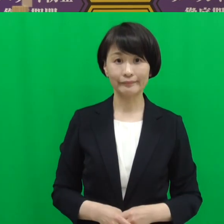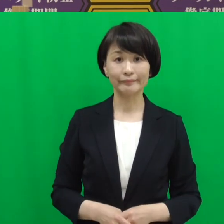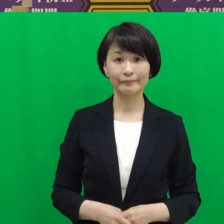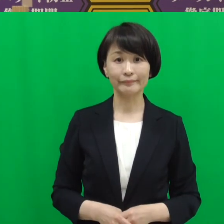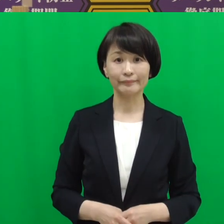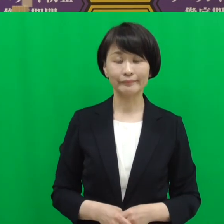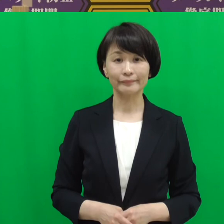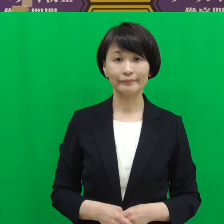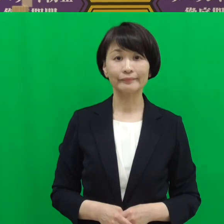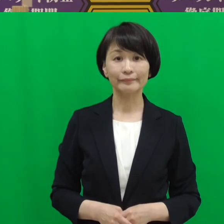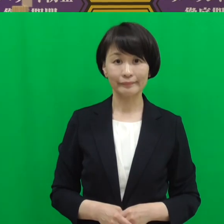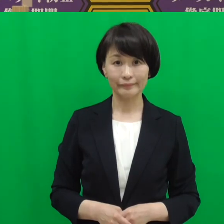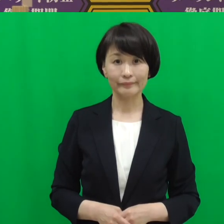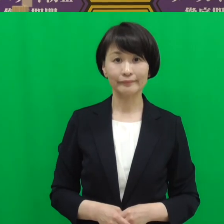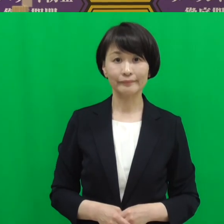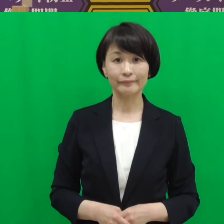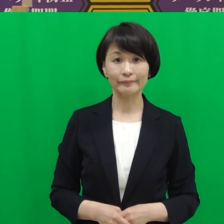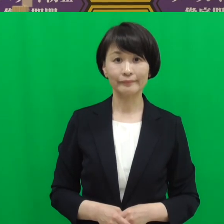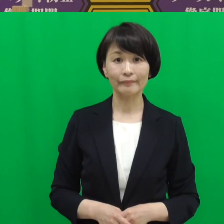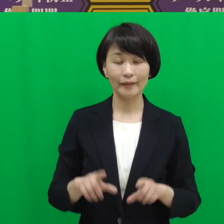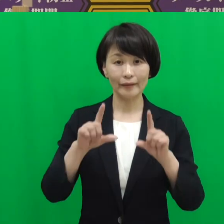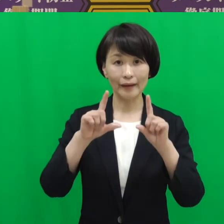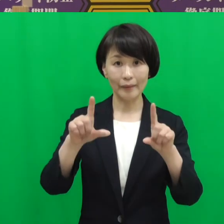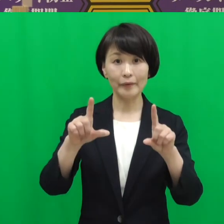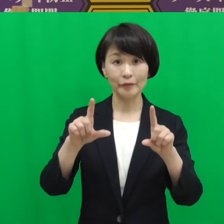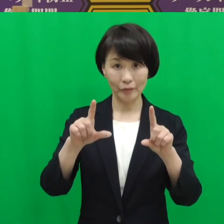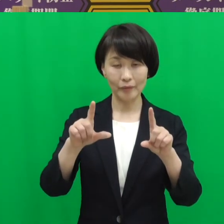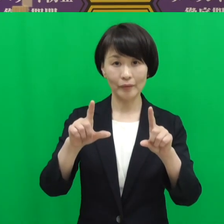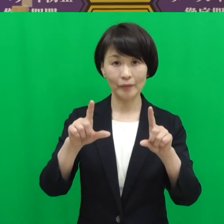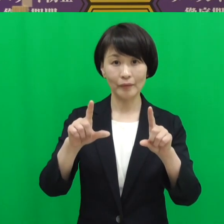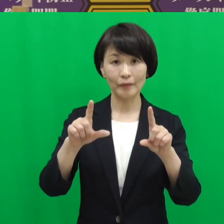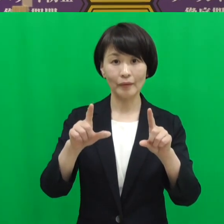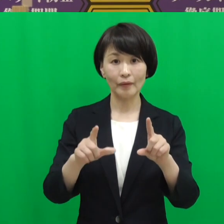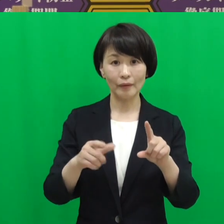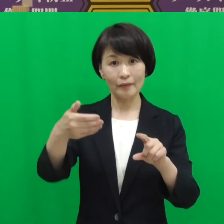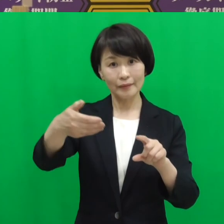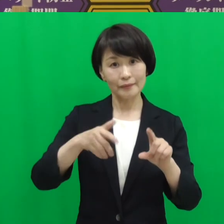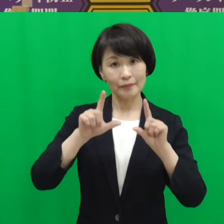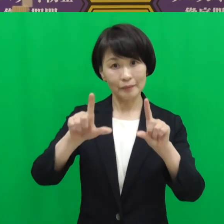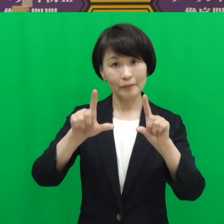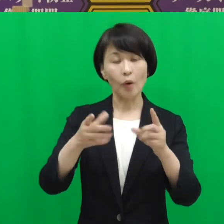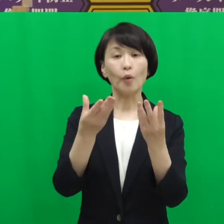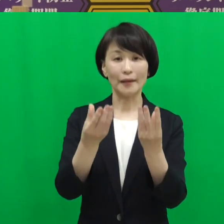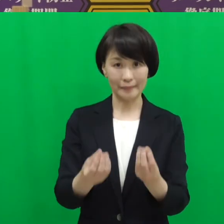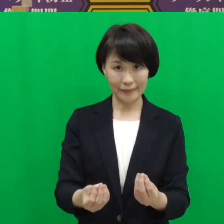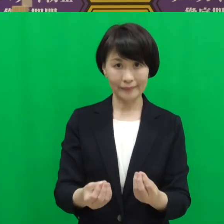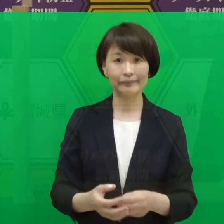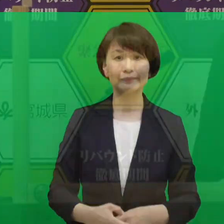なければ以上で知事からの発表項目についての質疑を終了したいと思います。